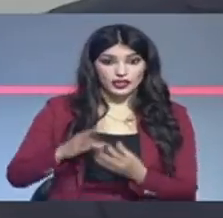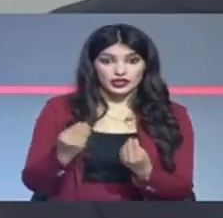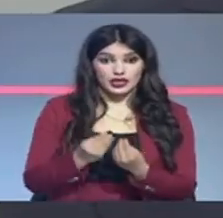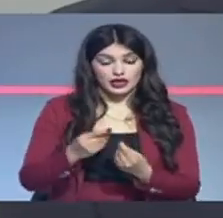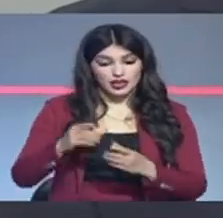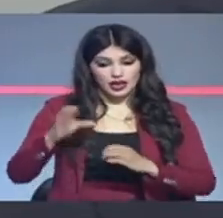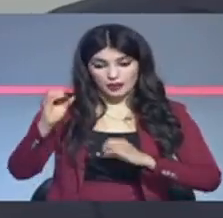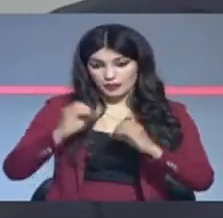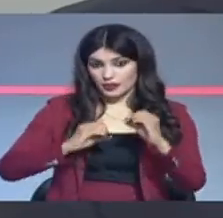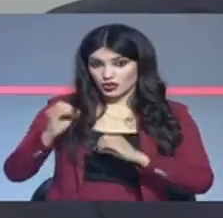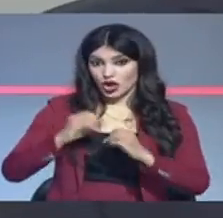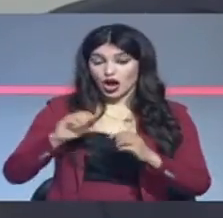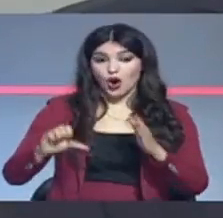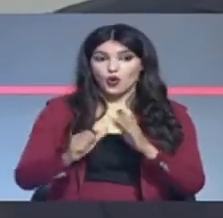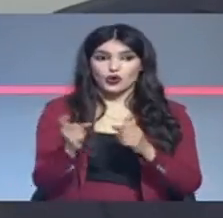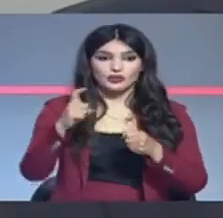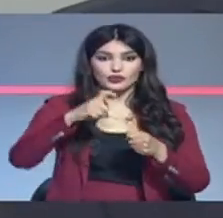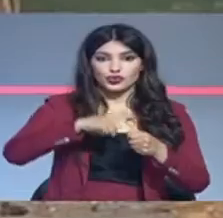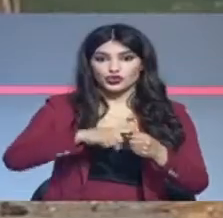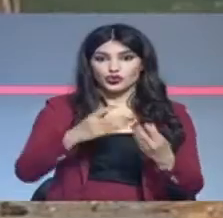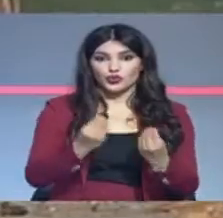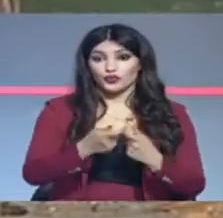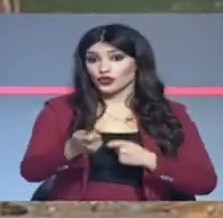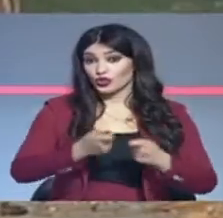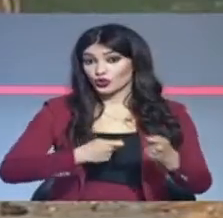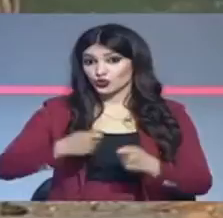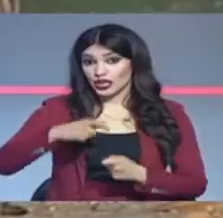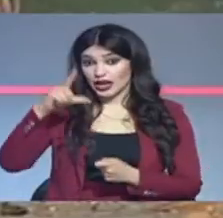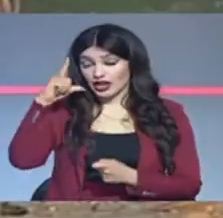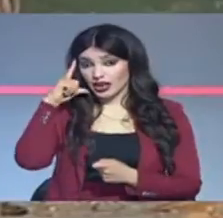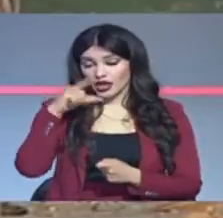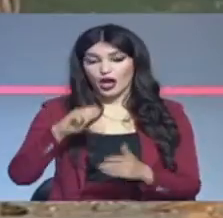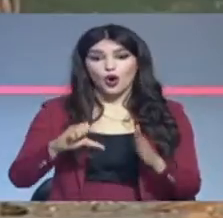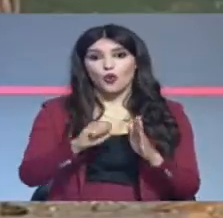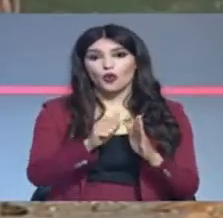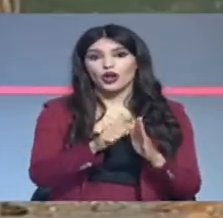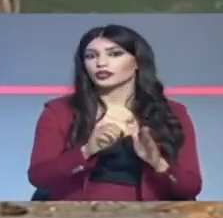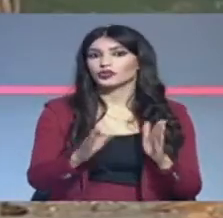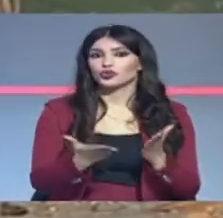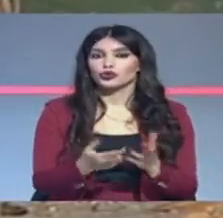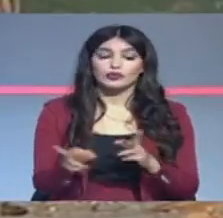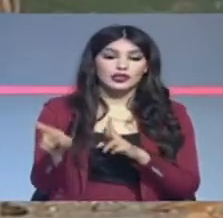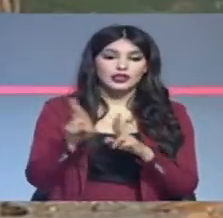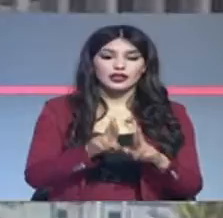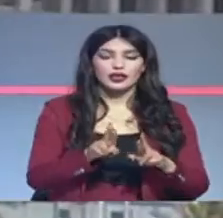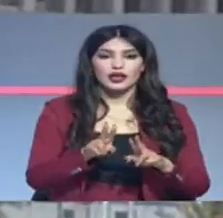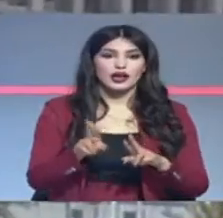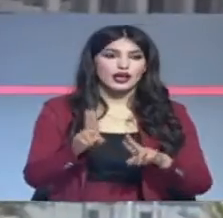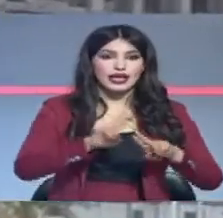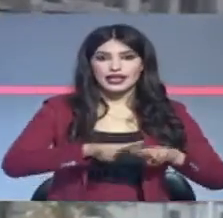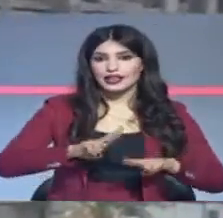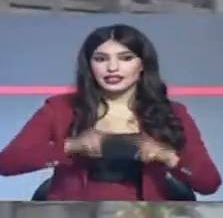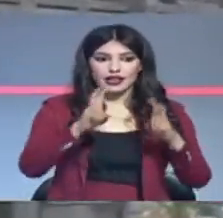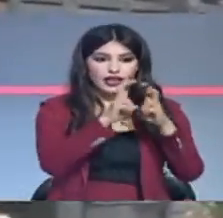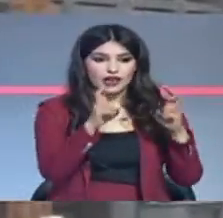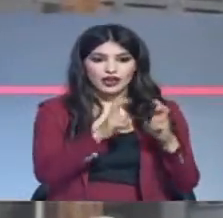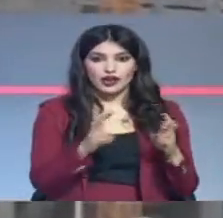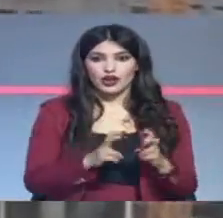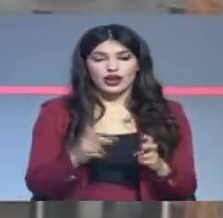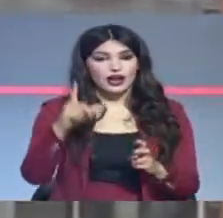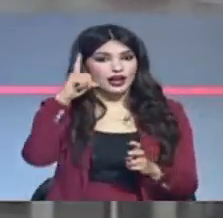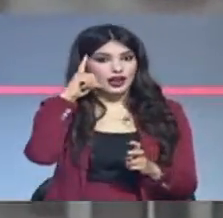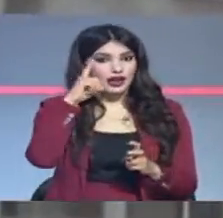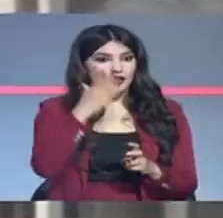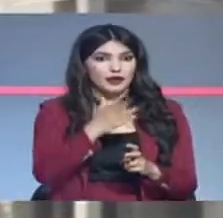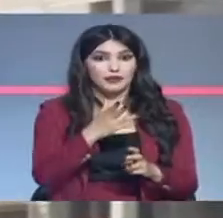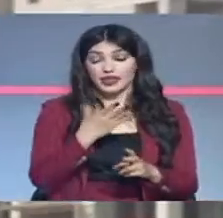يكونوا اول ناس موجودين في شك الليبيه من اولوياتها مثلا اعاده كهرباء بصوره منتظمه المواطن